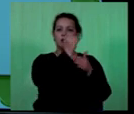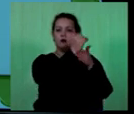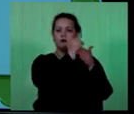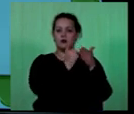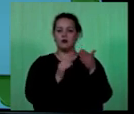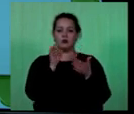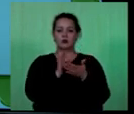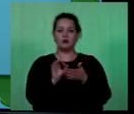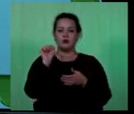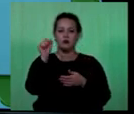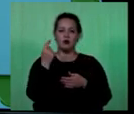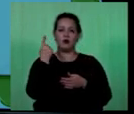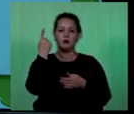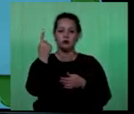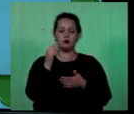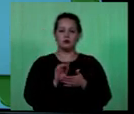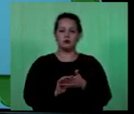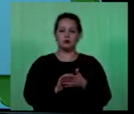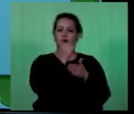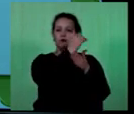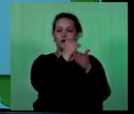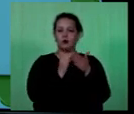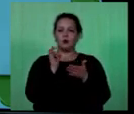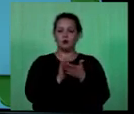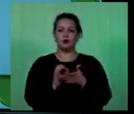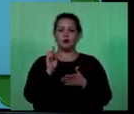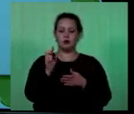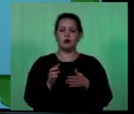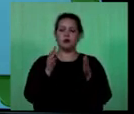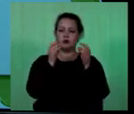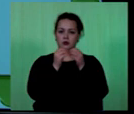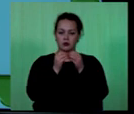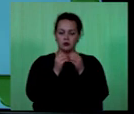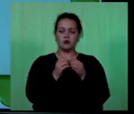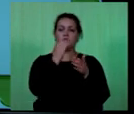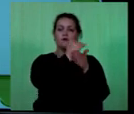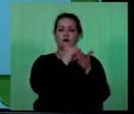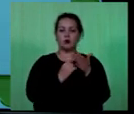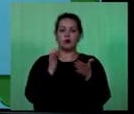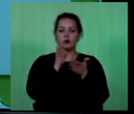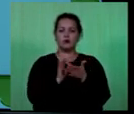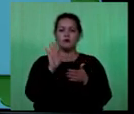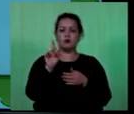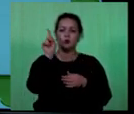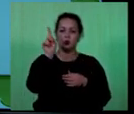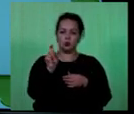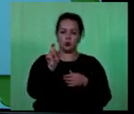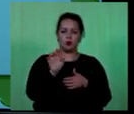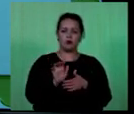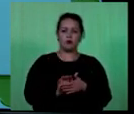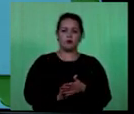а один вариант ответа b 10 вариант ответа вы сто